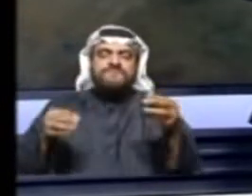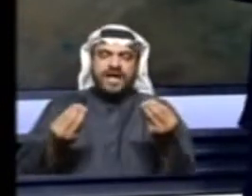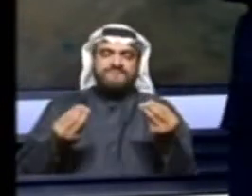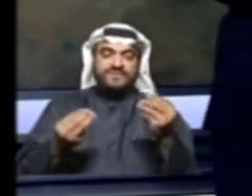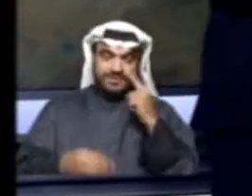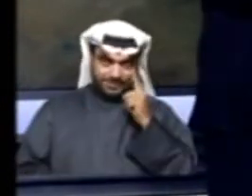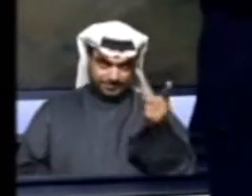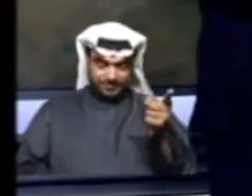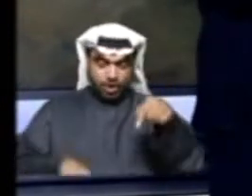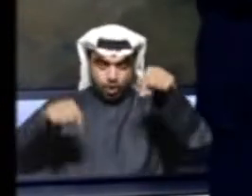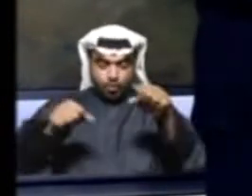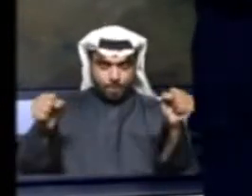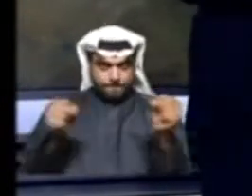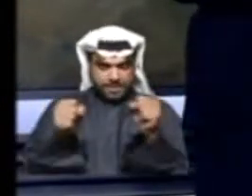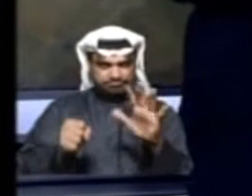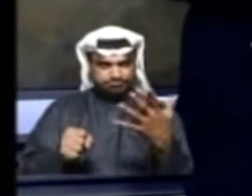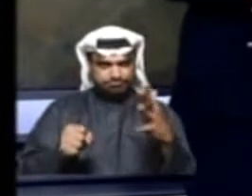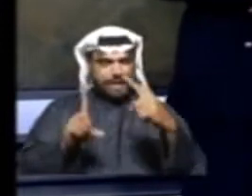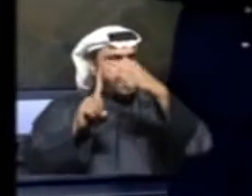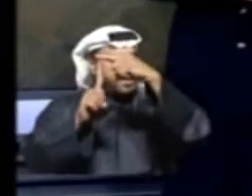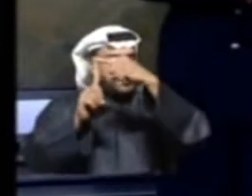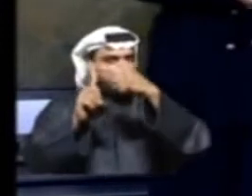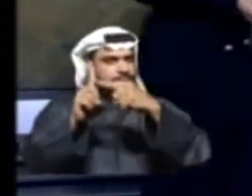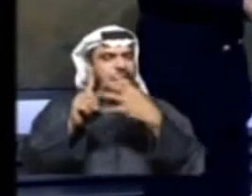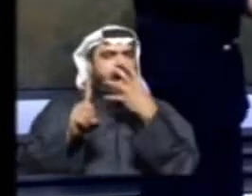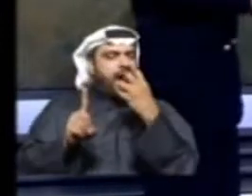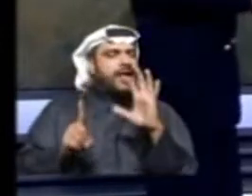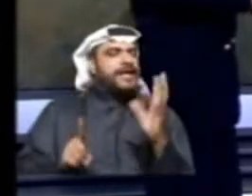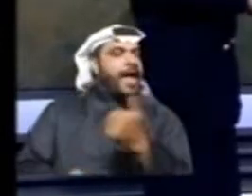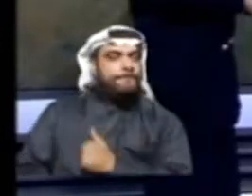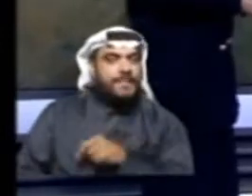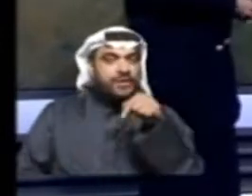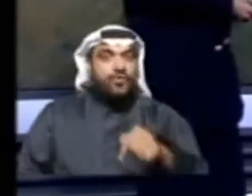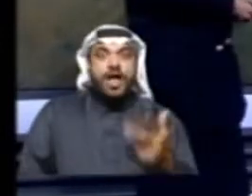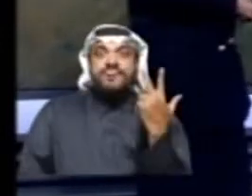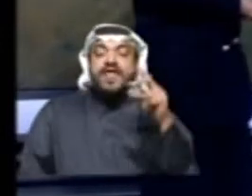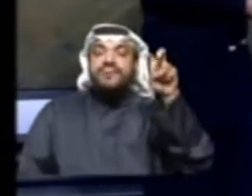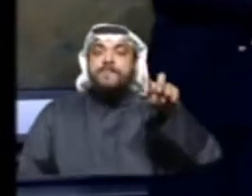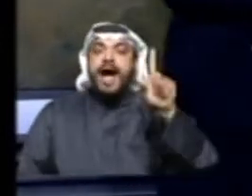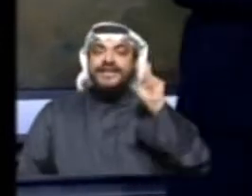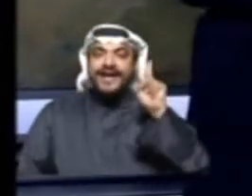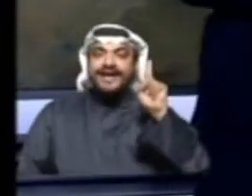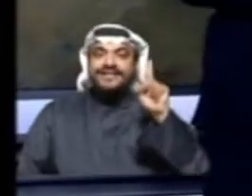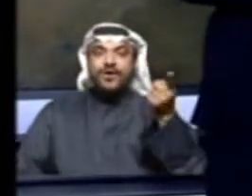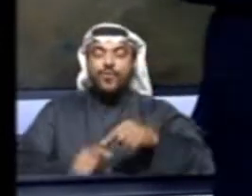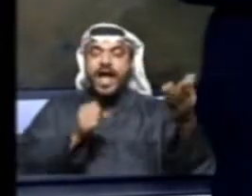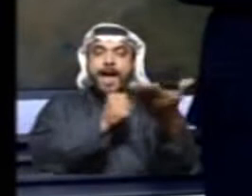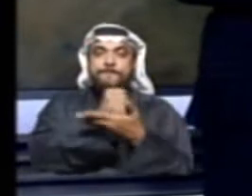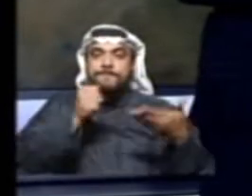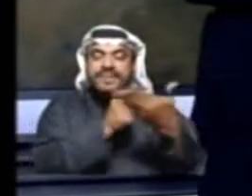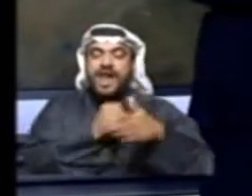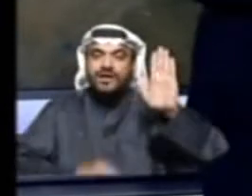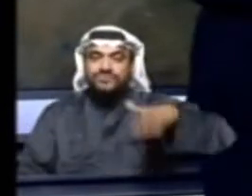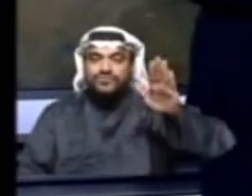في الساعة. أجواء باردة، متوقع تصل درجة الحرارة في الشقاية والسالمي إلى 8 درجات مئوية، أما في المطلع والجهرة